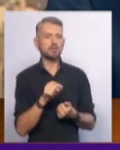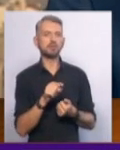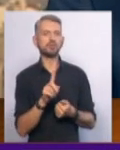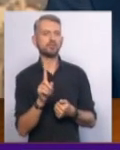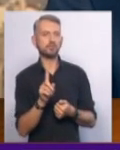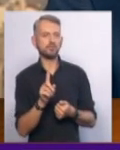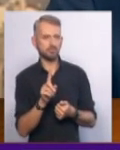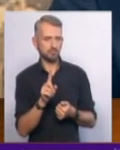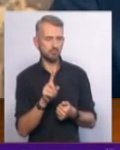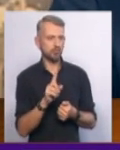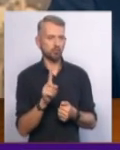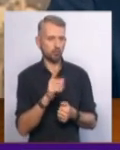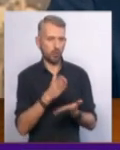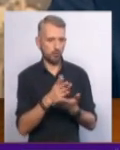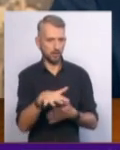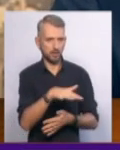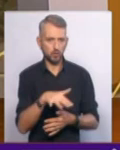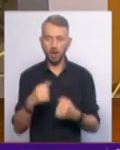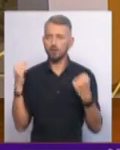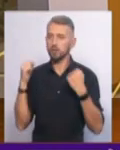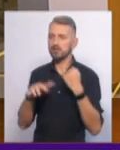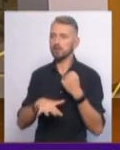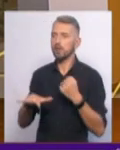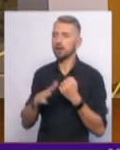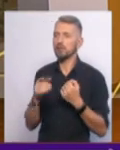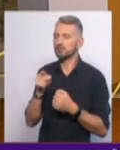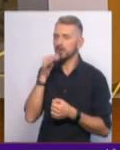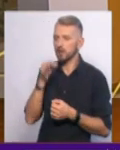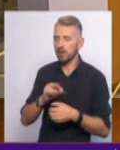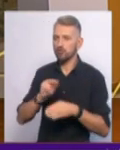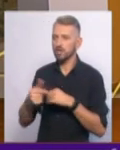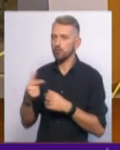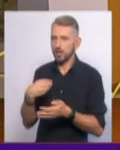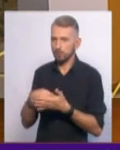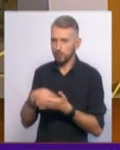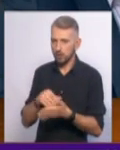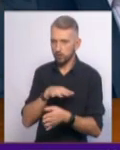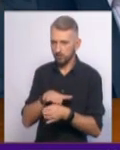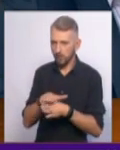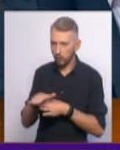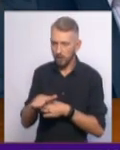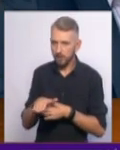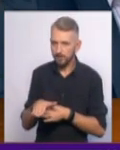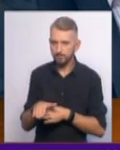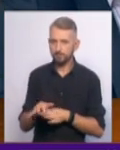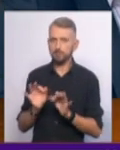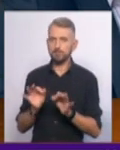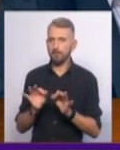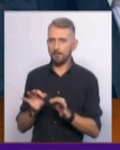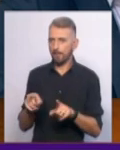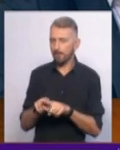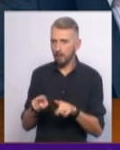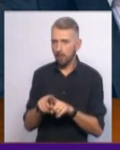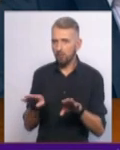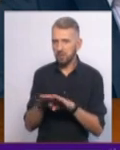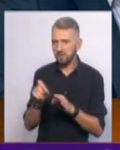на території. От ті спортивні майданчики, про які ви зазначили, через громадський бюджет, які були реалізовані, ну і, до речі, так само вже подібні